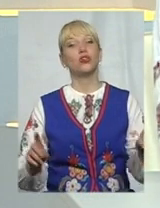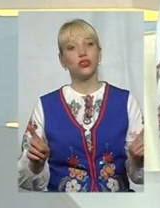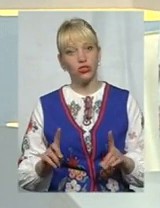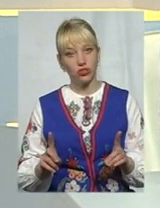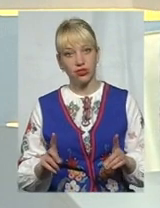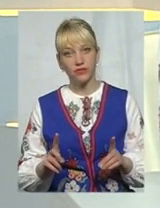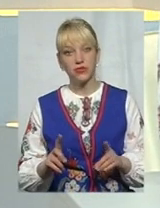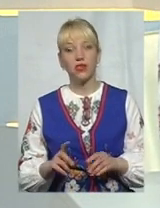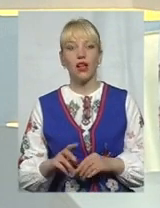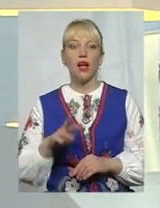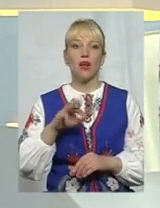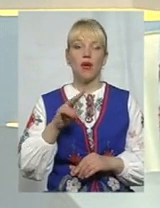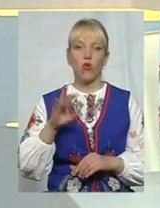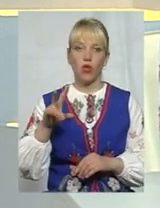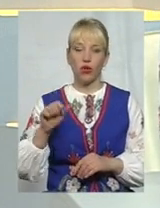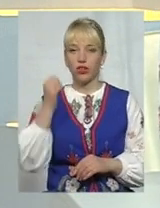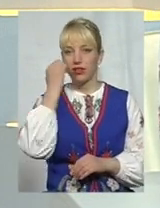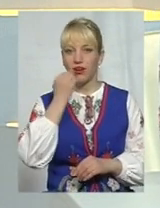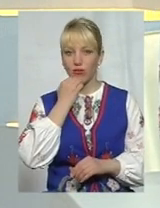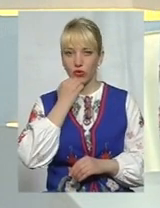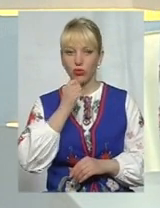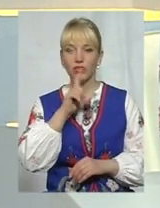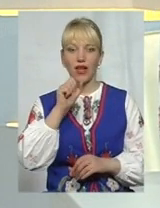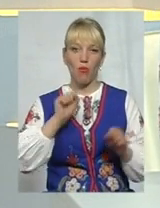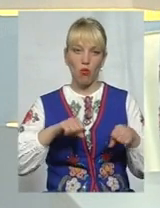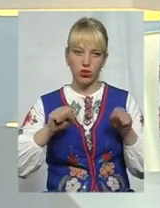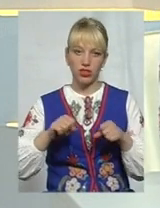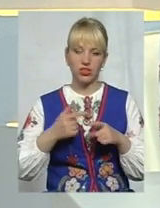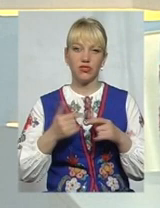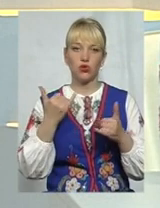Дякую за перегляд!